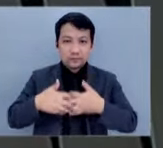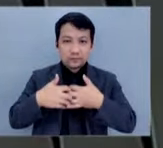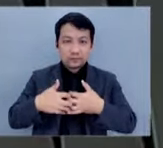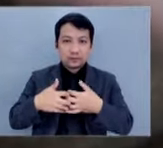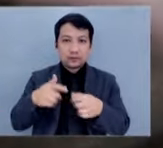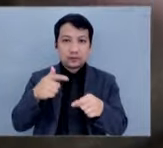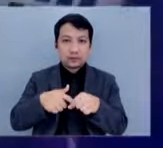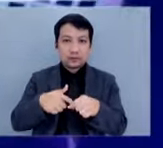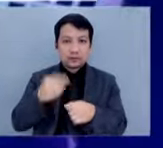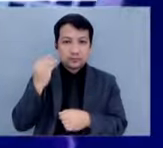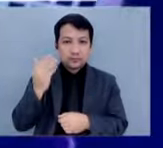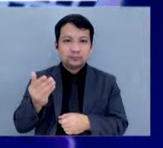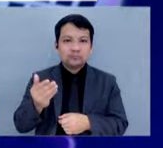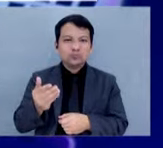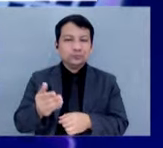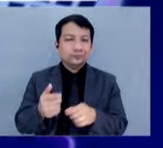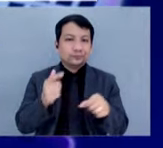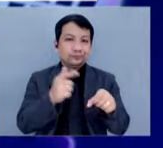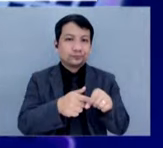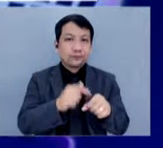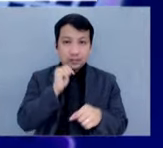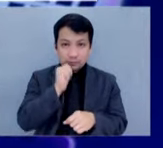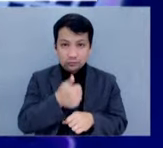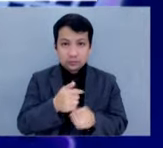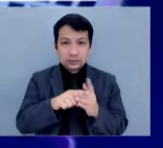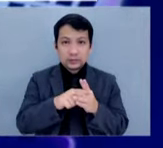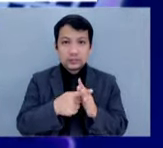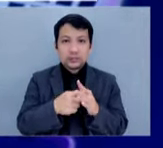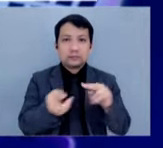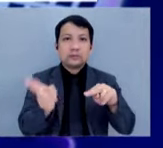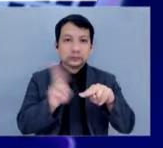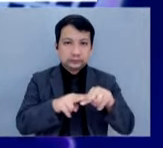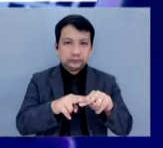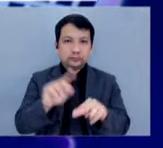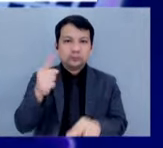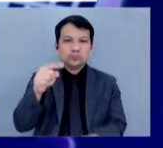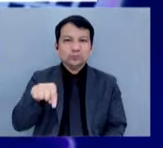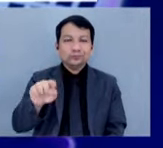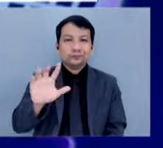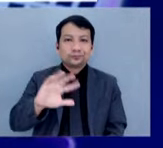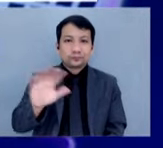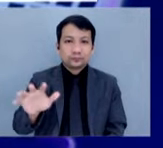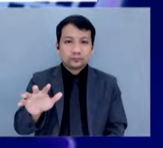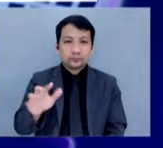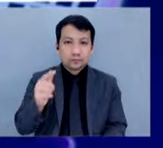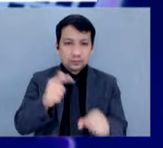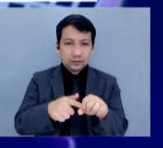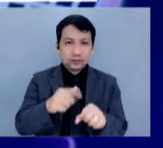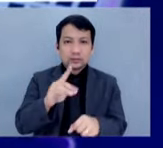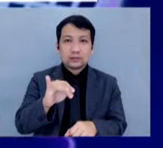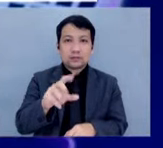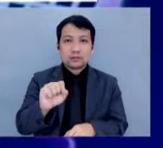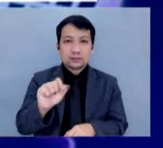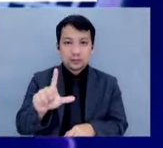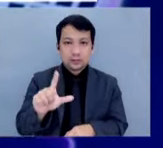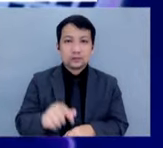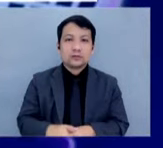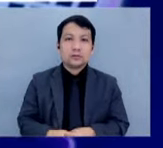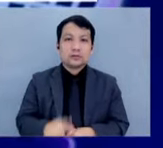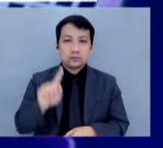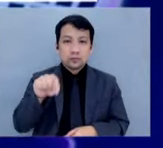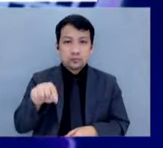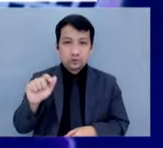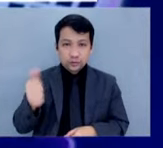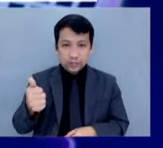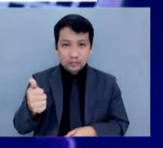charge. Samantala, simula bukas, tataas ng 1 peso at 55 centavos ang kada litro ng diesel. 1 peso and 10